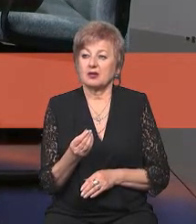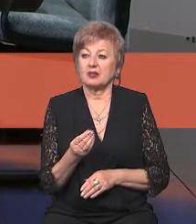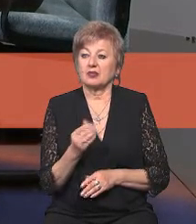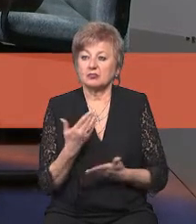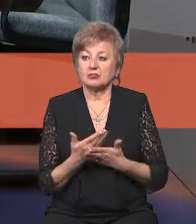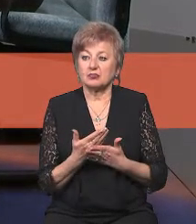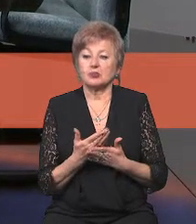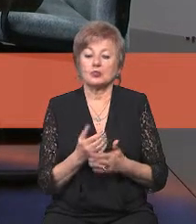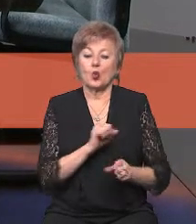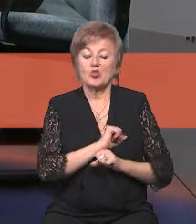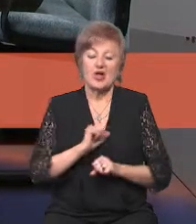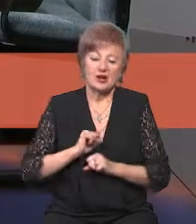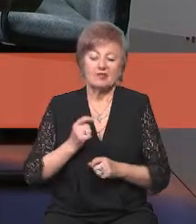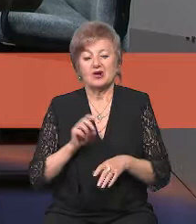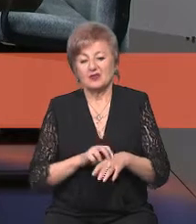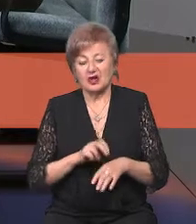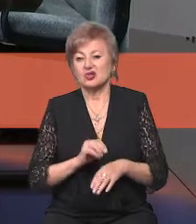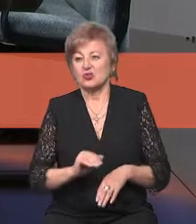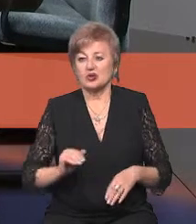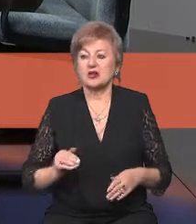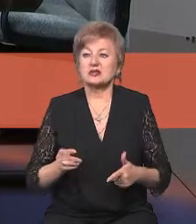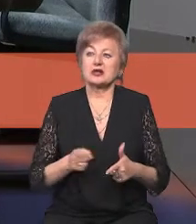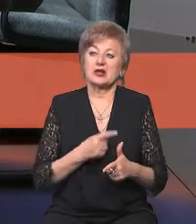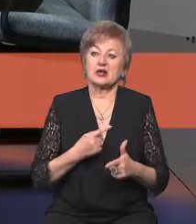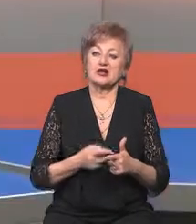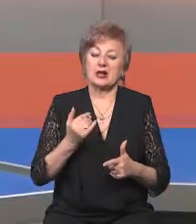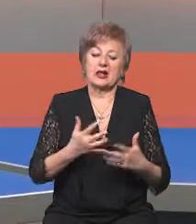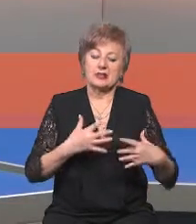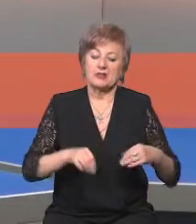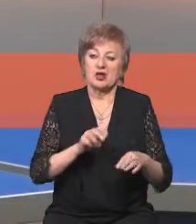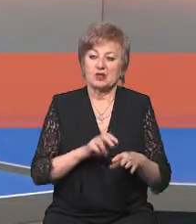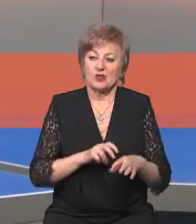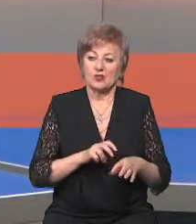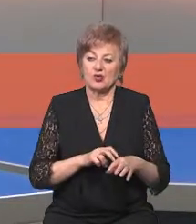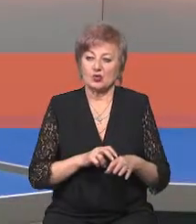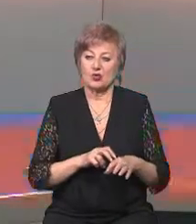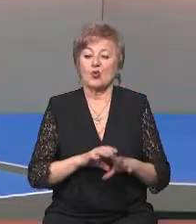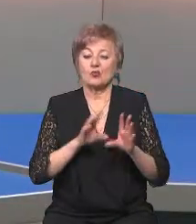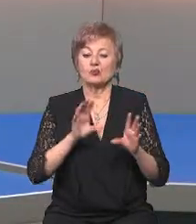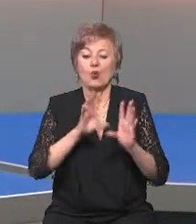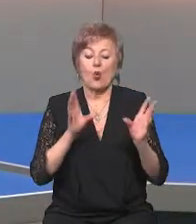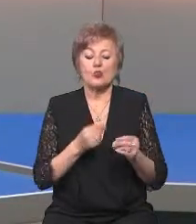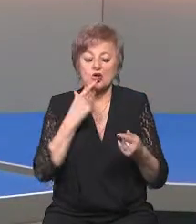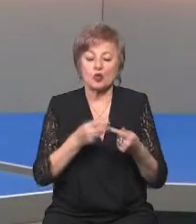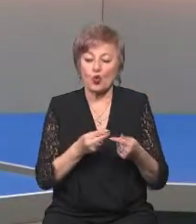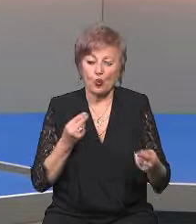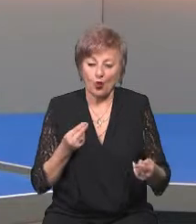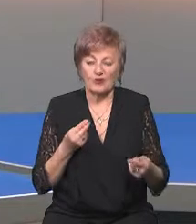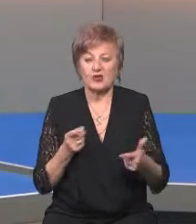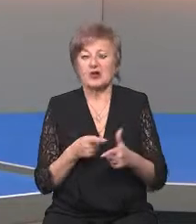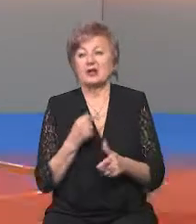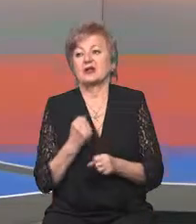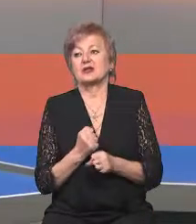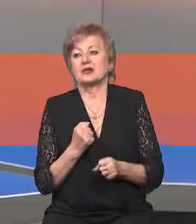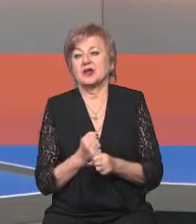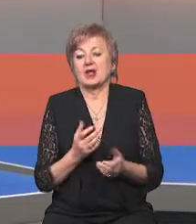ланці у вашого терапевта, педіатра або вашого сімейного лікаря за загальний аналіз крові, чи роблять,